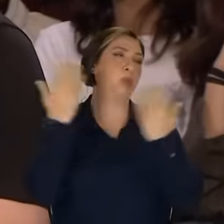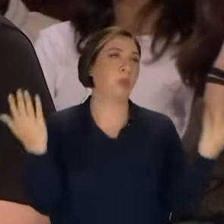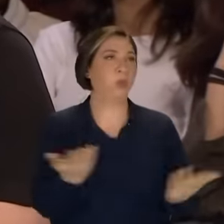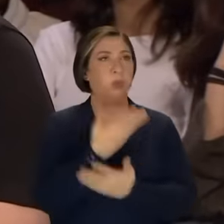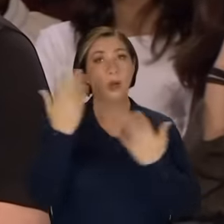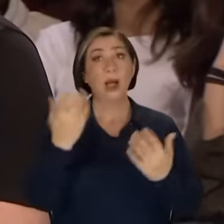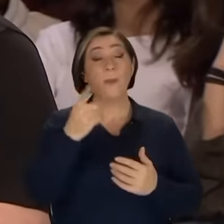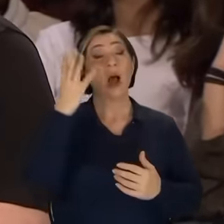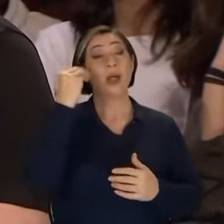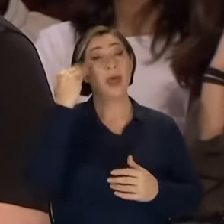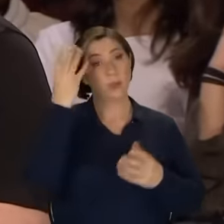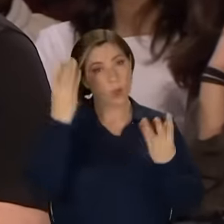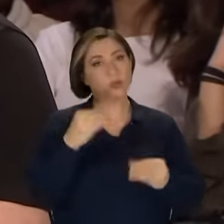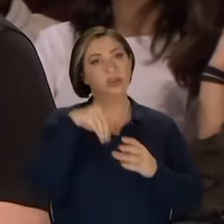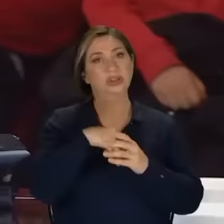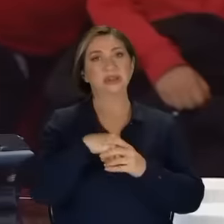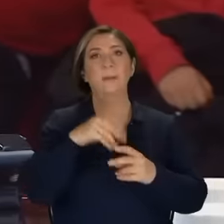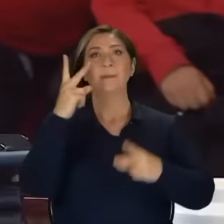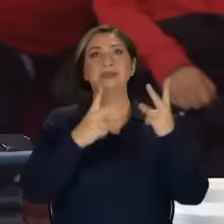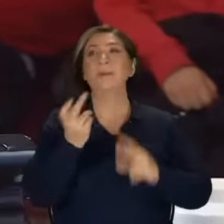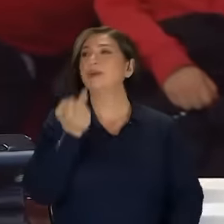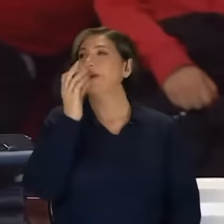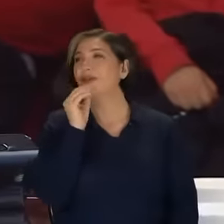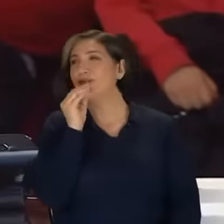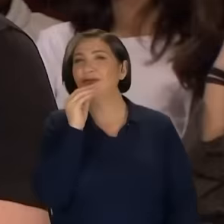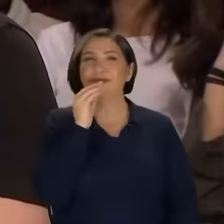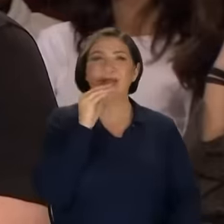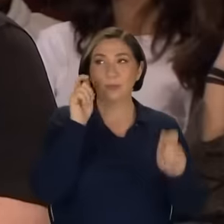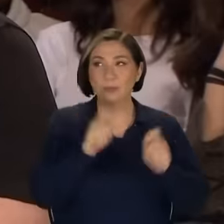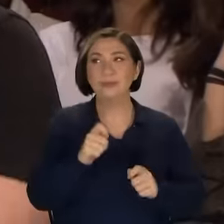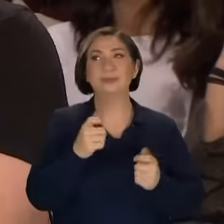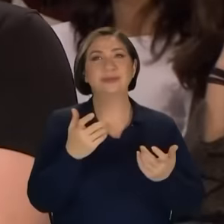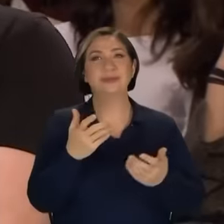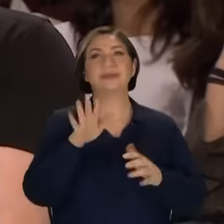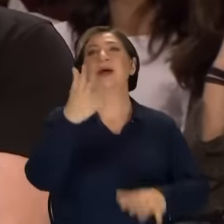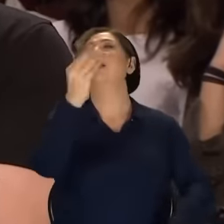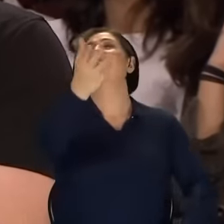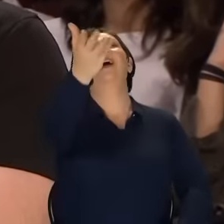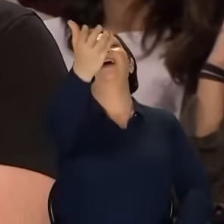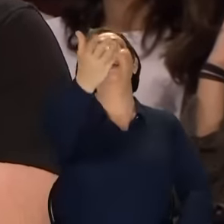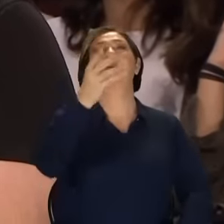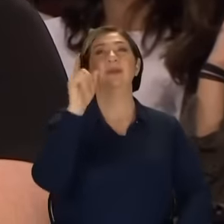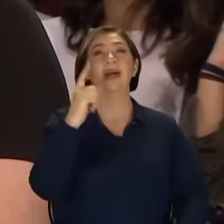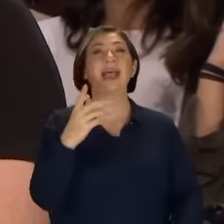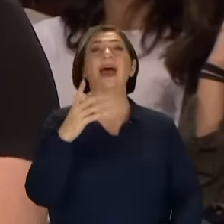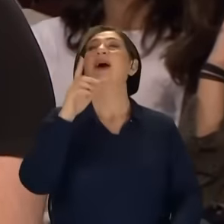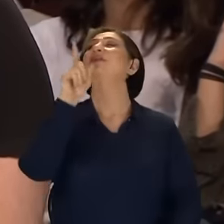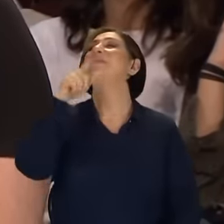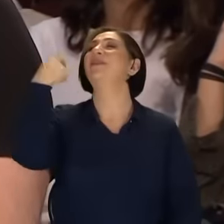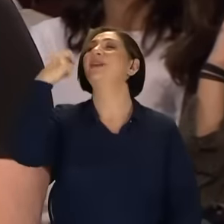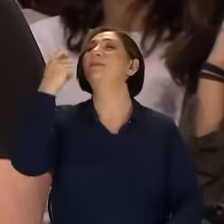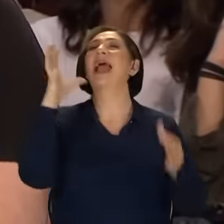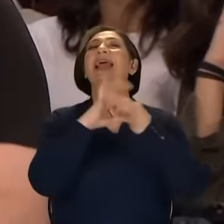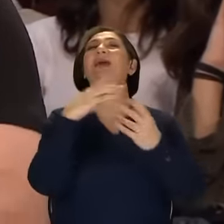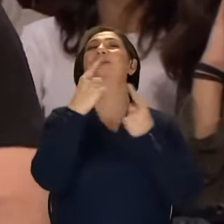çok anlamlı bulduğum için. Yani bazen gevezelik yapıyoruz ya setlerde. Yani ne oluyor orada diyor mesela yönetmeniniz. Hocam filmle